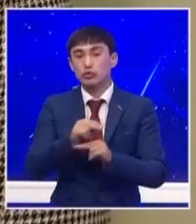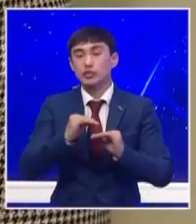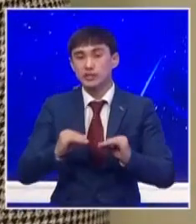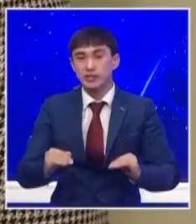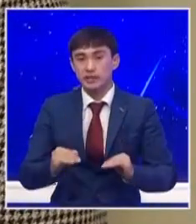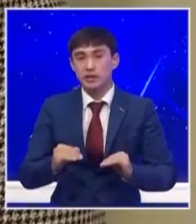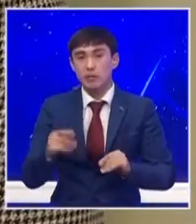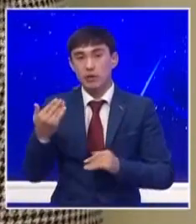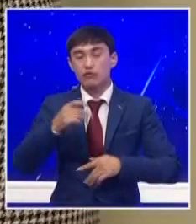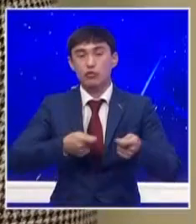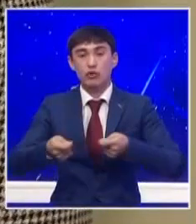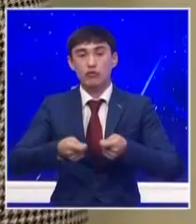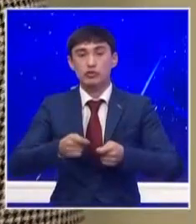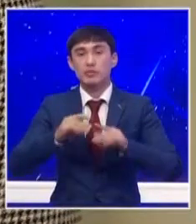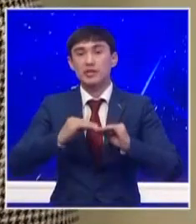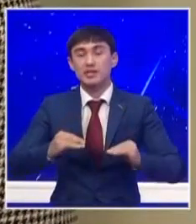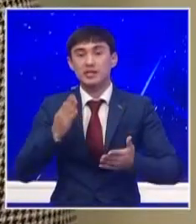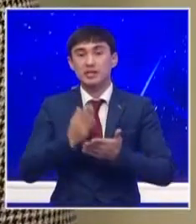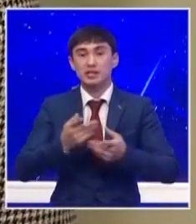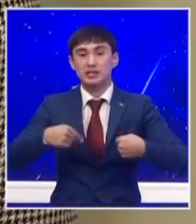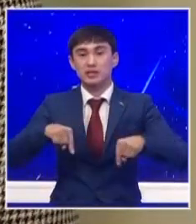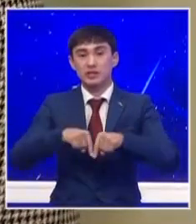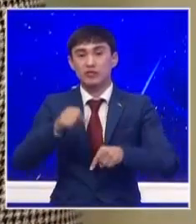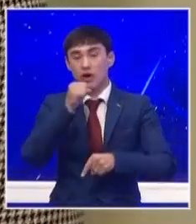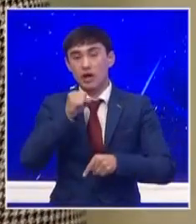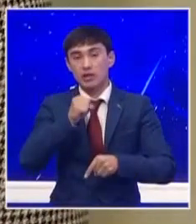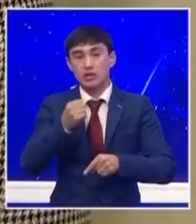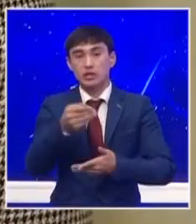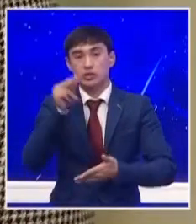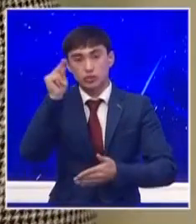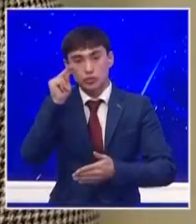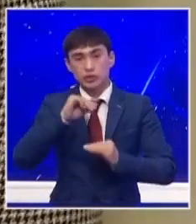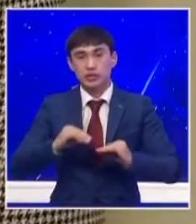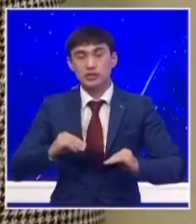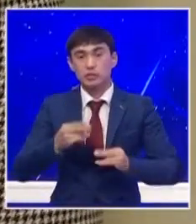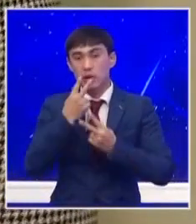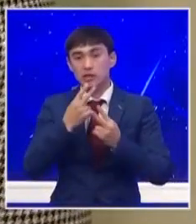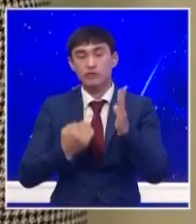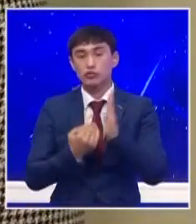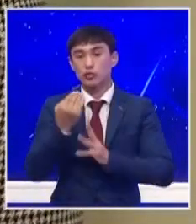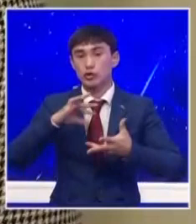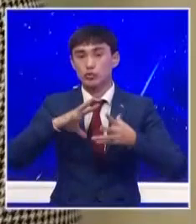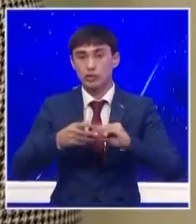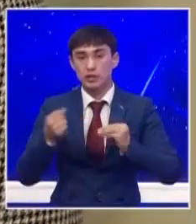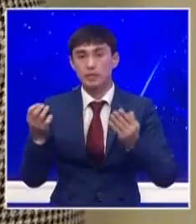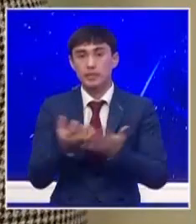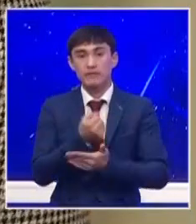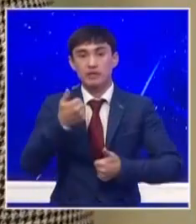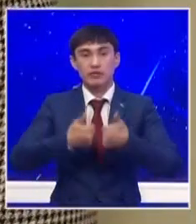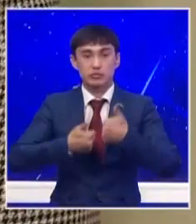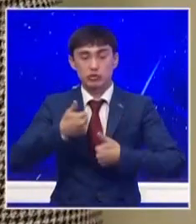детей под его руководством в школе действует кружок вокала наши учащиеся уже не раз показывали высокие результаты на